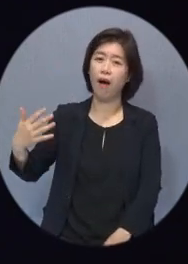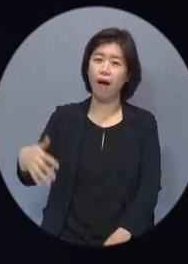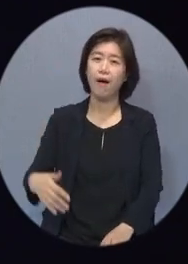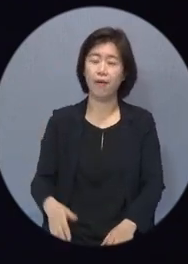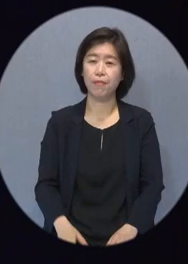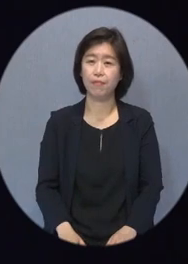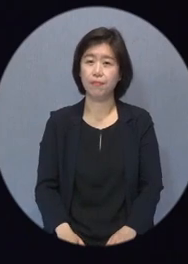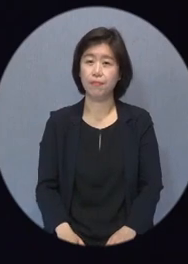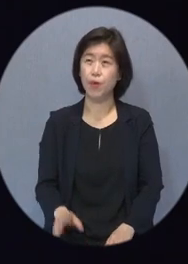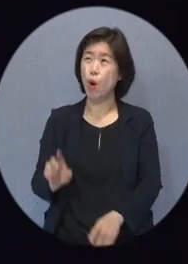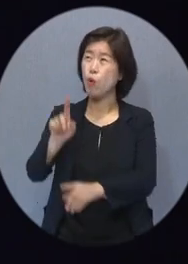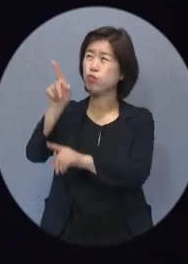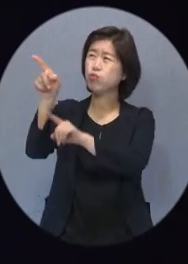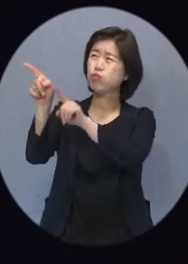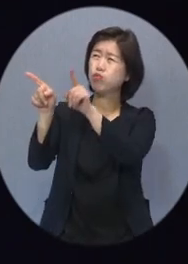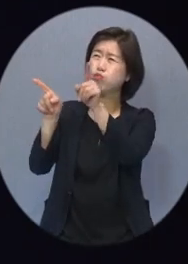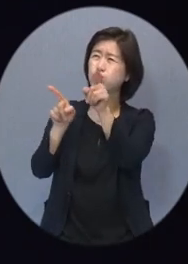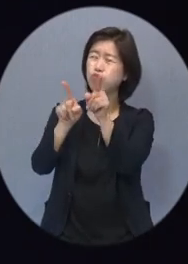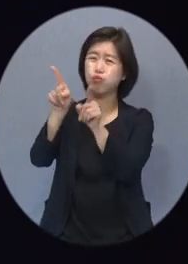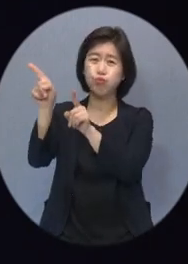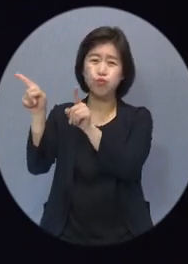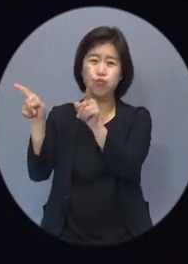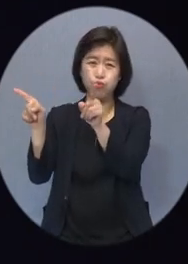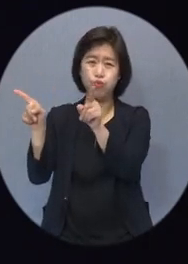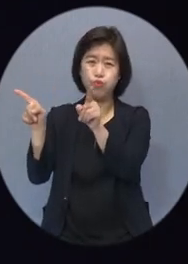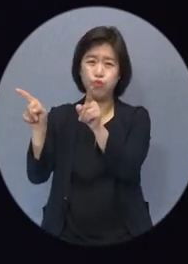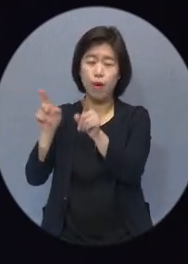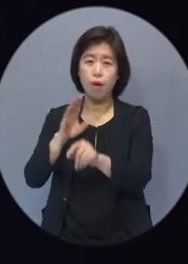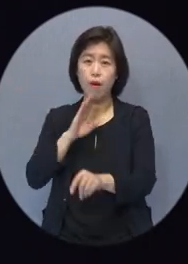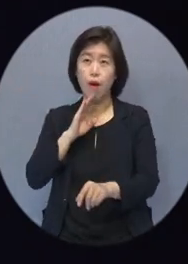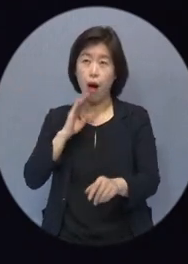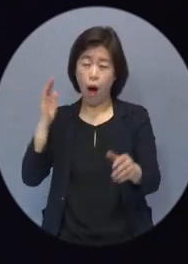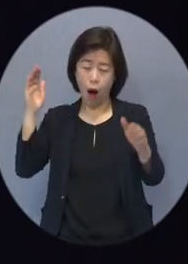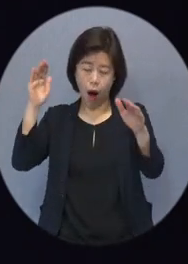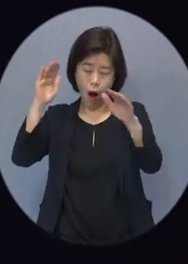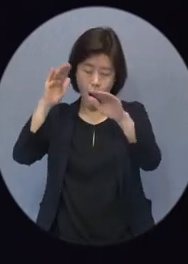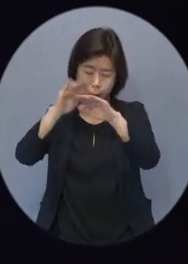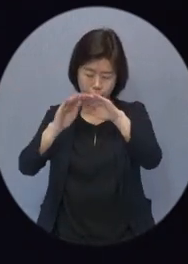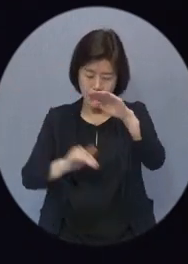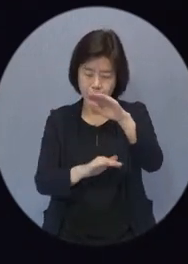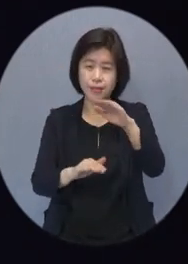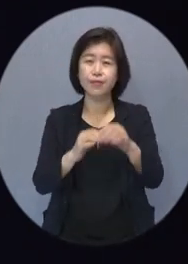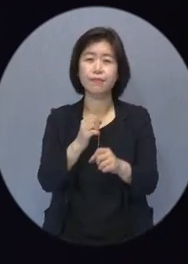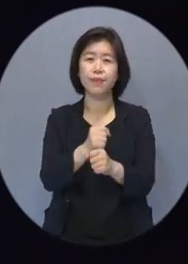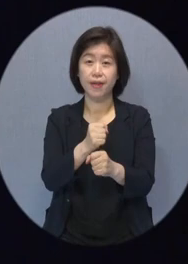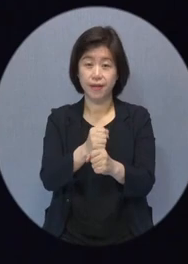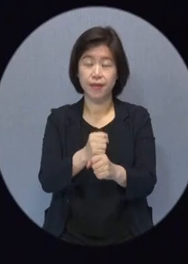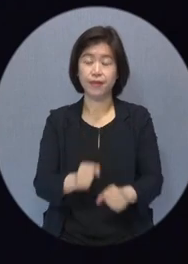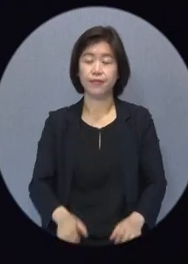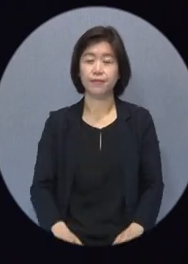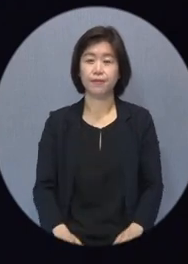무수히 뻗어나온 가지와 잎들이 일대를 완전한 어둠으로 뒤덮고 있었다.